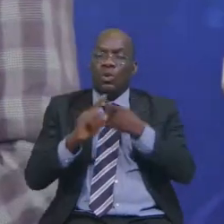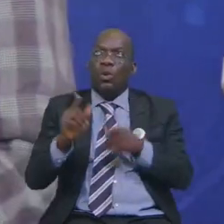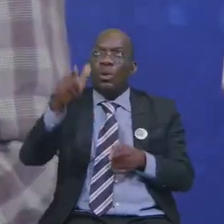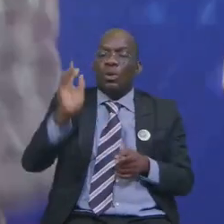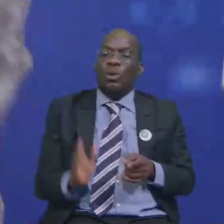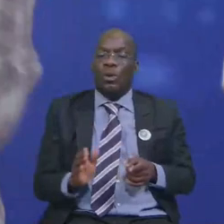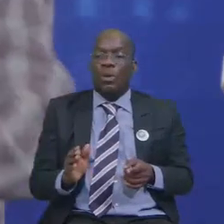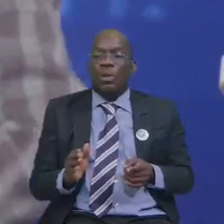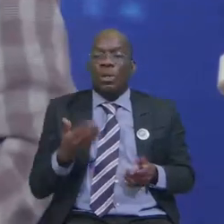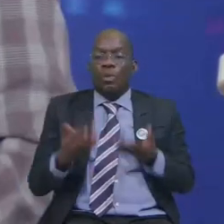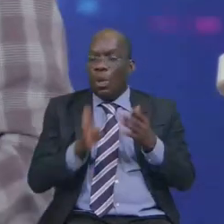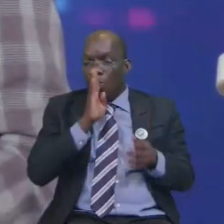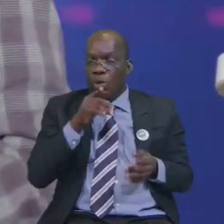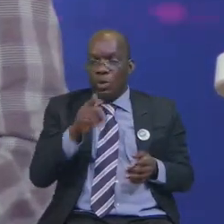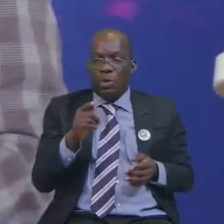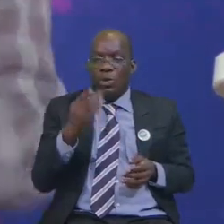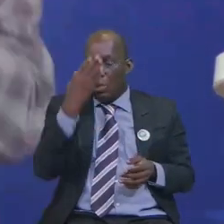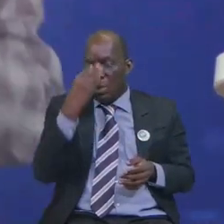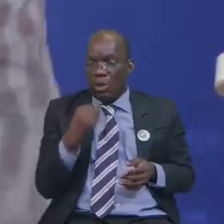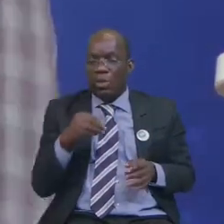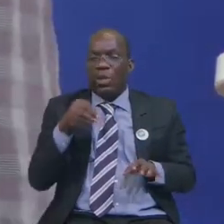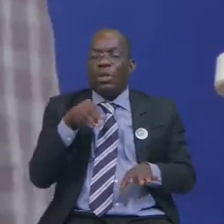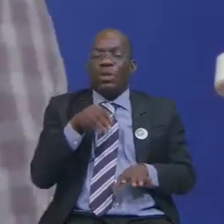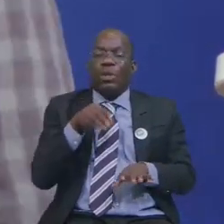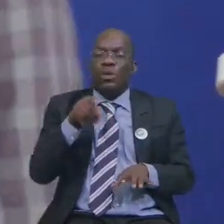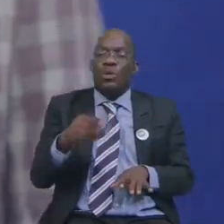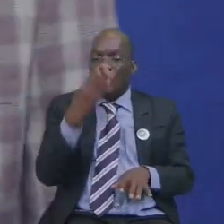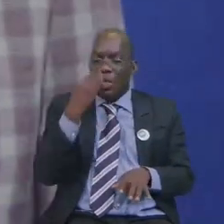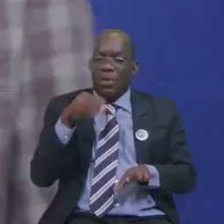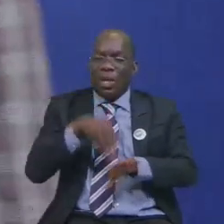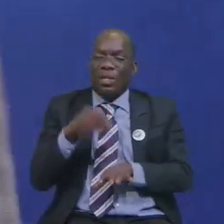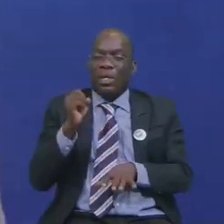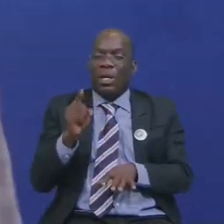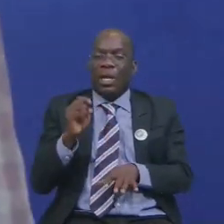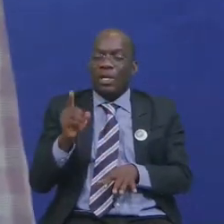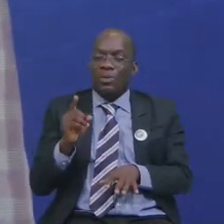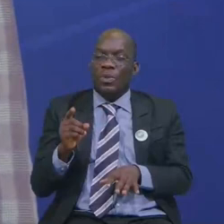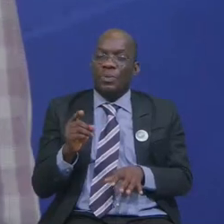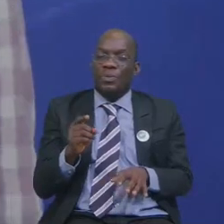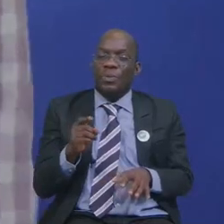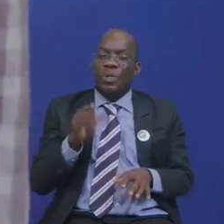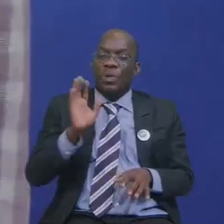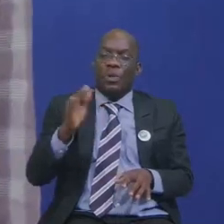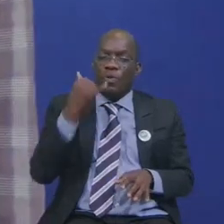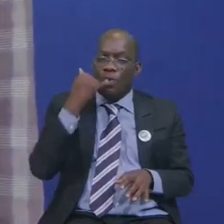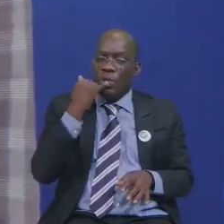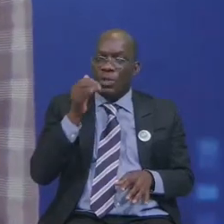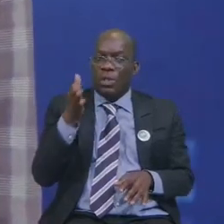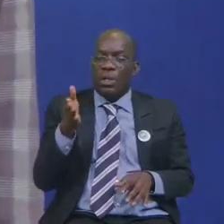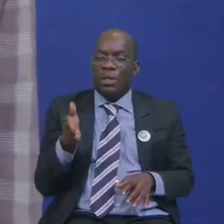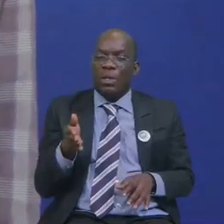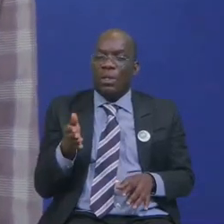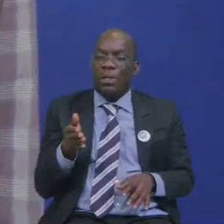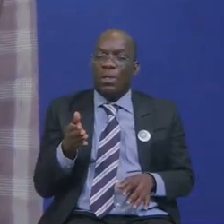dormais peut-être tu as dormi à 23h23h30 et le téléphone est là et quelqu'un quelque